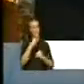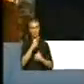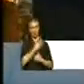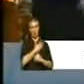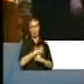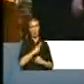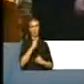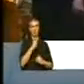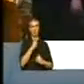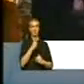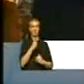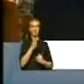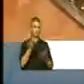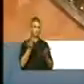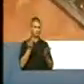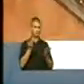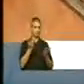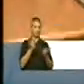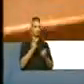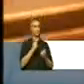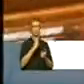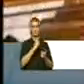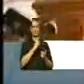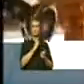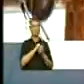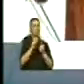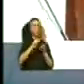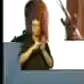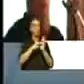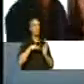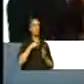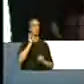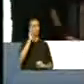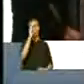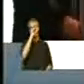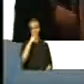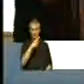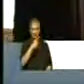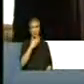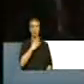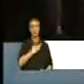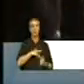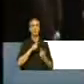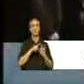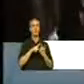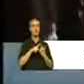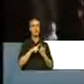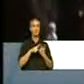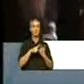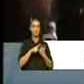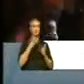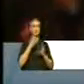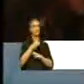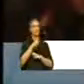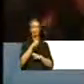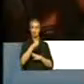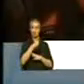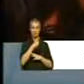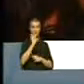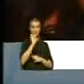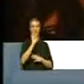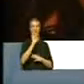רוצה לחסל כנראה את אובמה קר, מה שהוא אמר. הוא רוצה להיכנס בתוך המערכת הזאת